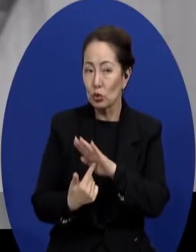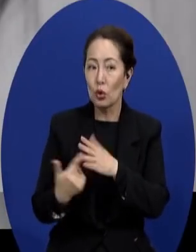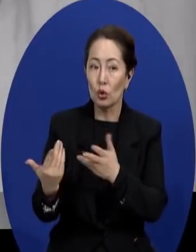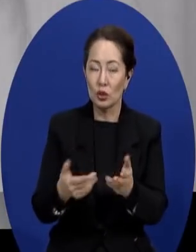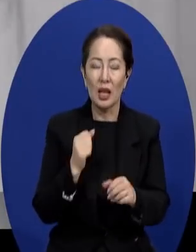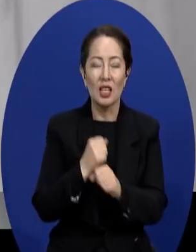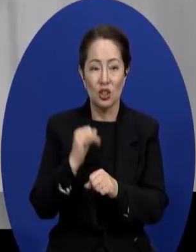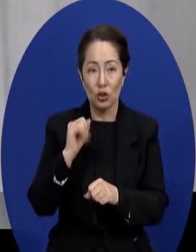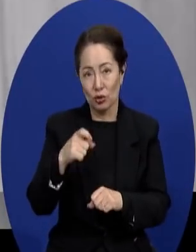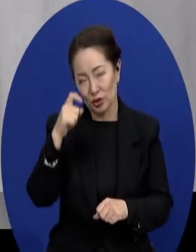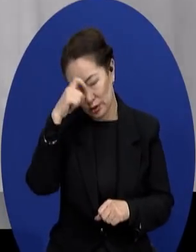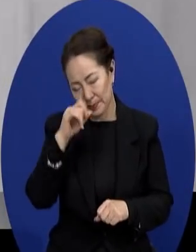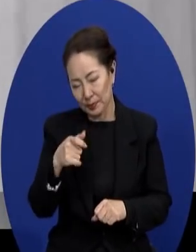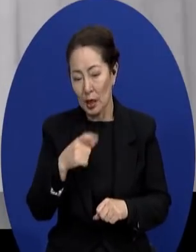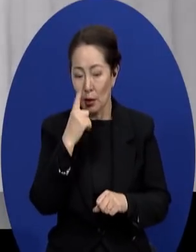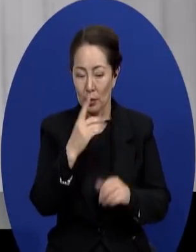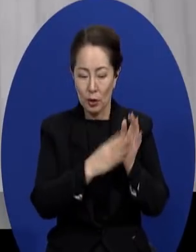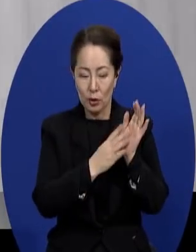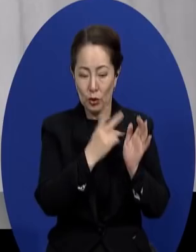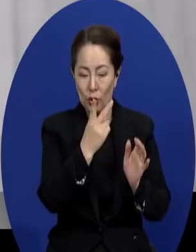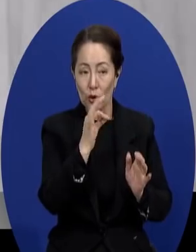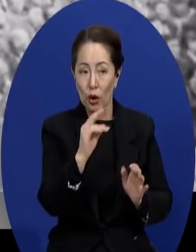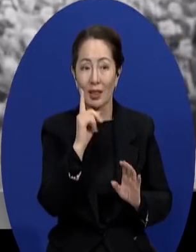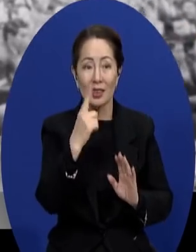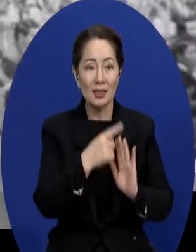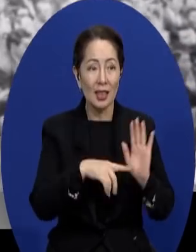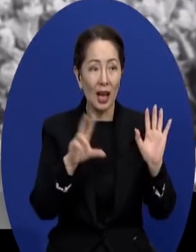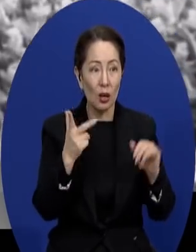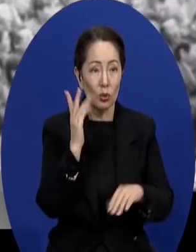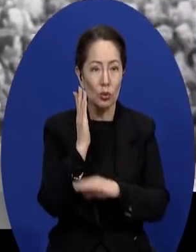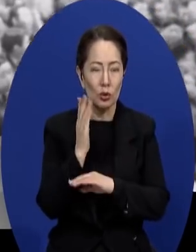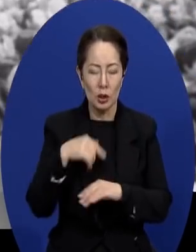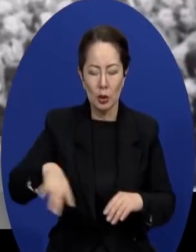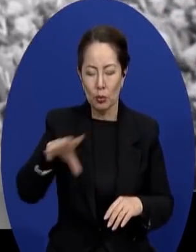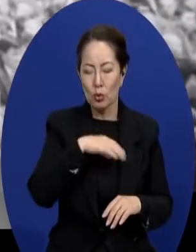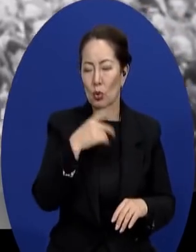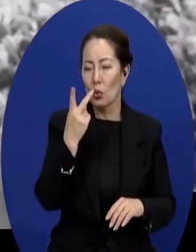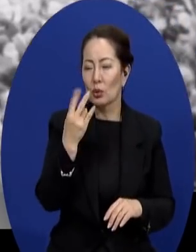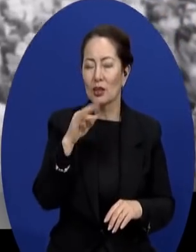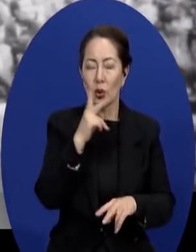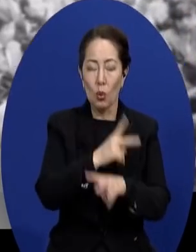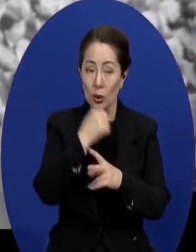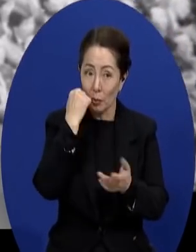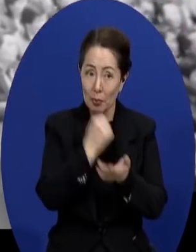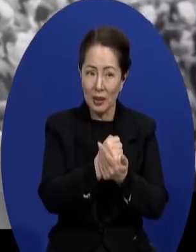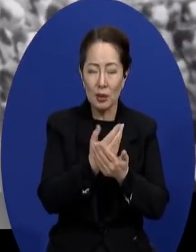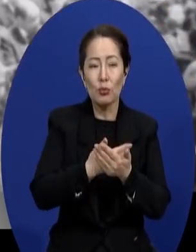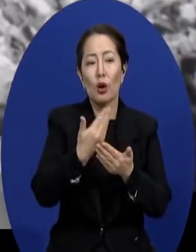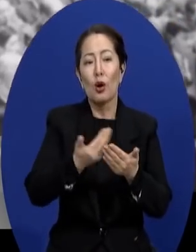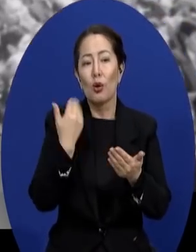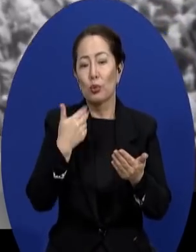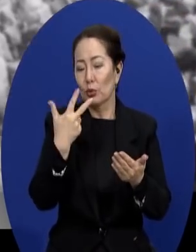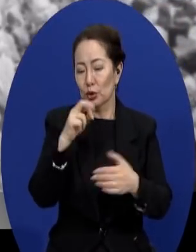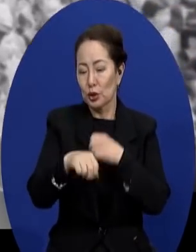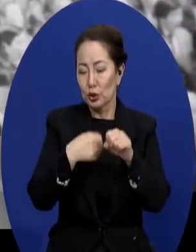асархээ. 1992 оны 1-р сарын 13-ны өдөр бид үндсэн хуулиа баталж байсан юм. 30 жилийн өмнөх энэ түүхэн өдрийг